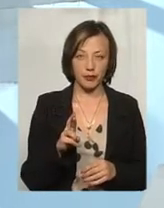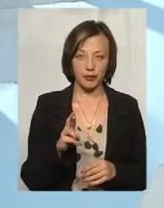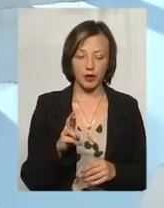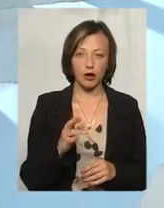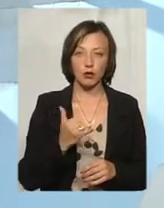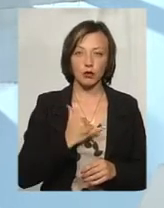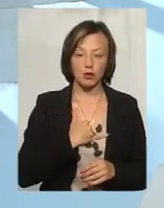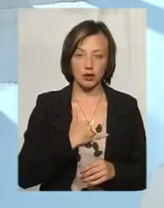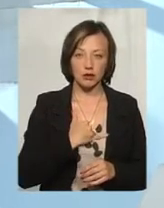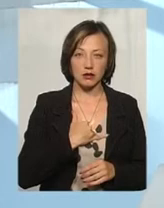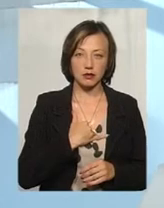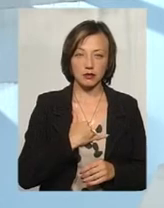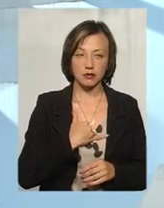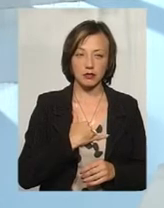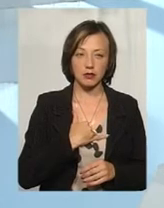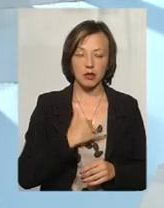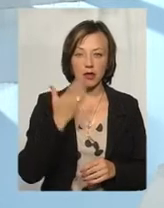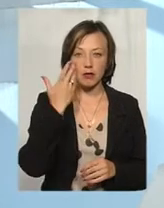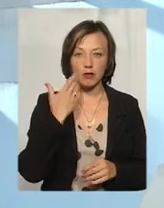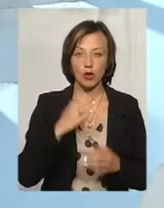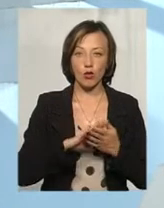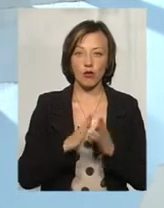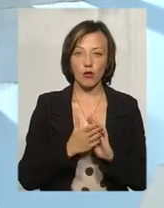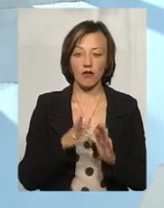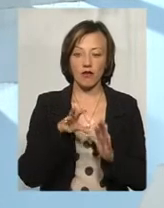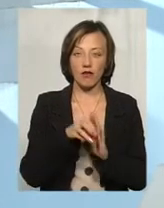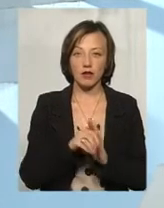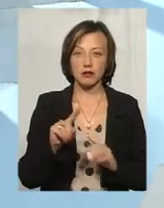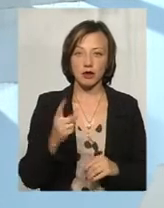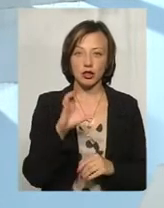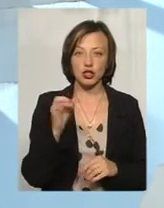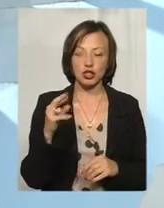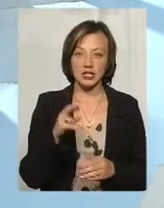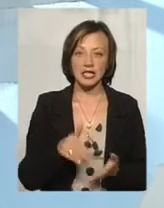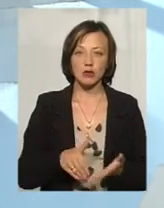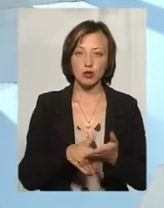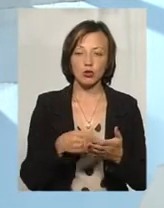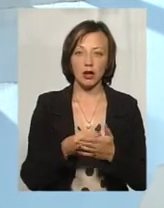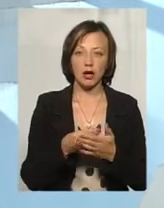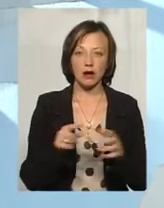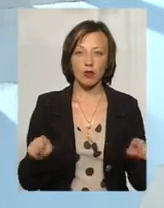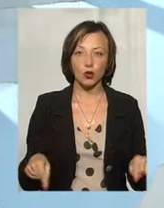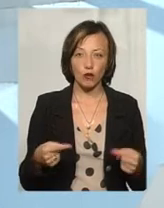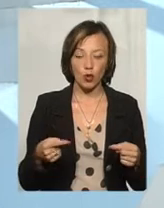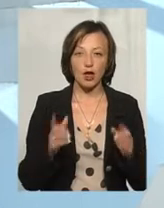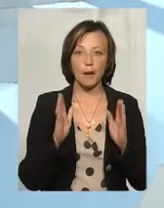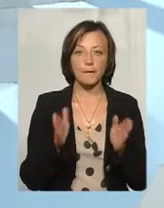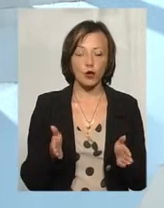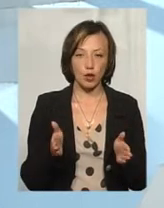у нас при умові введення з 1 січня стимулюючого тарифоутворення